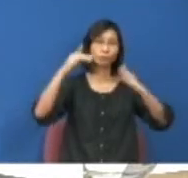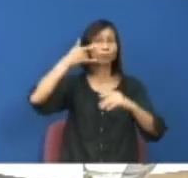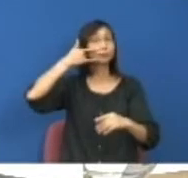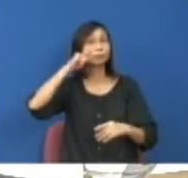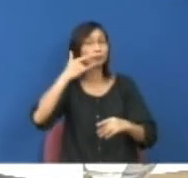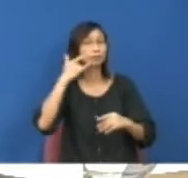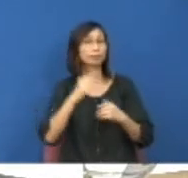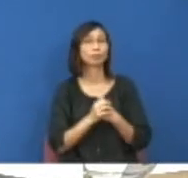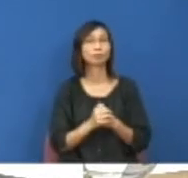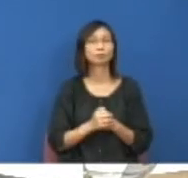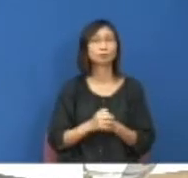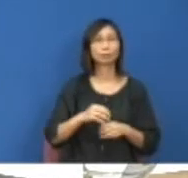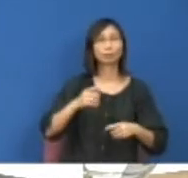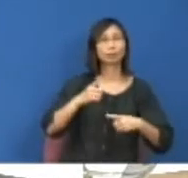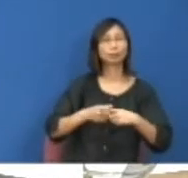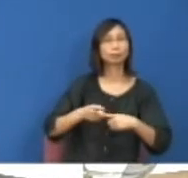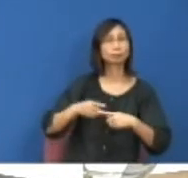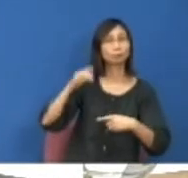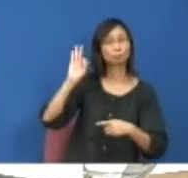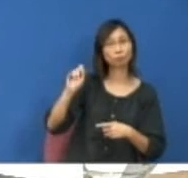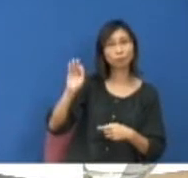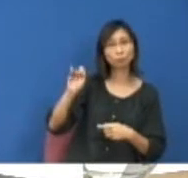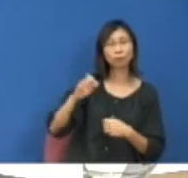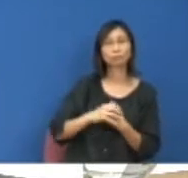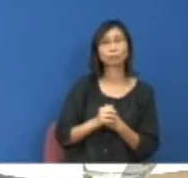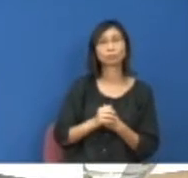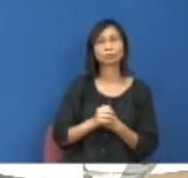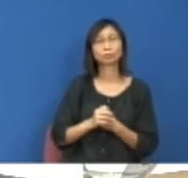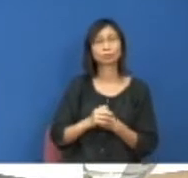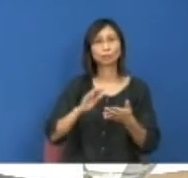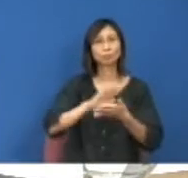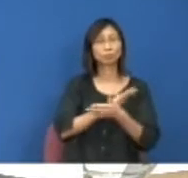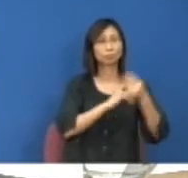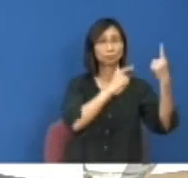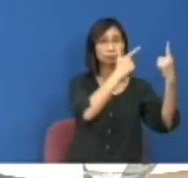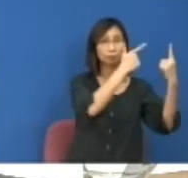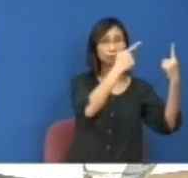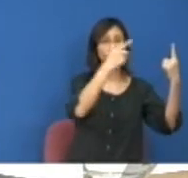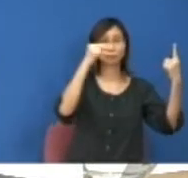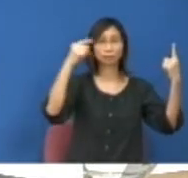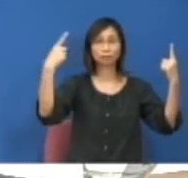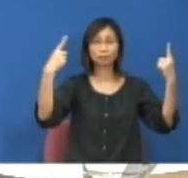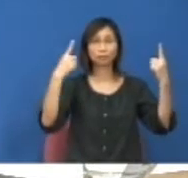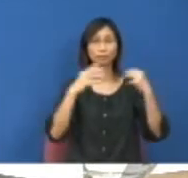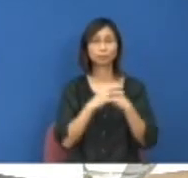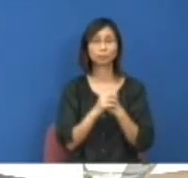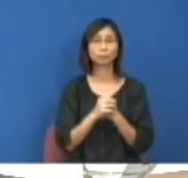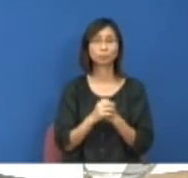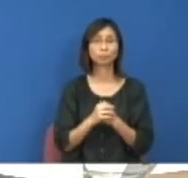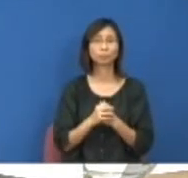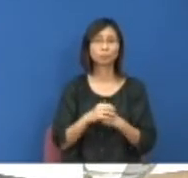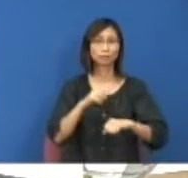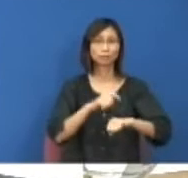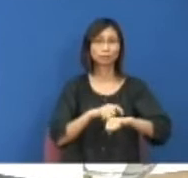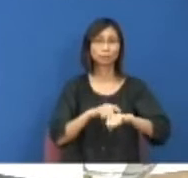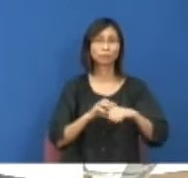黎公社就係話趁住。在1871年的時候，呢個普魯士